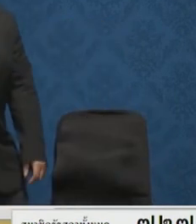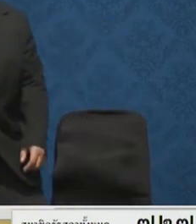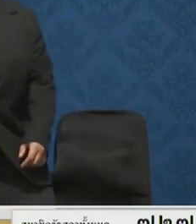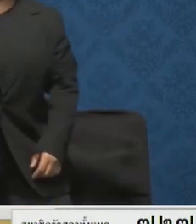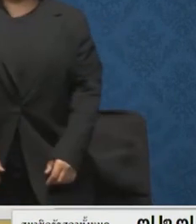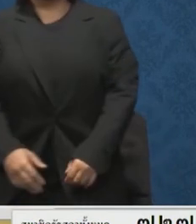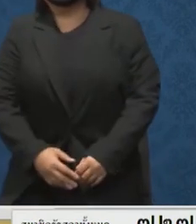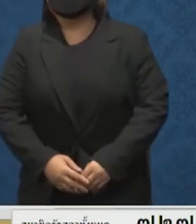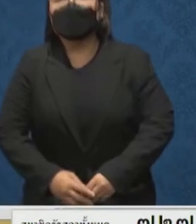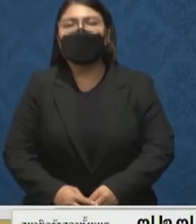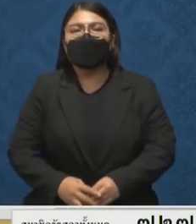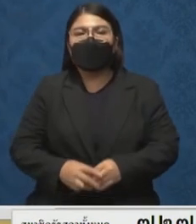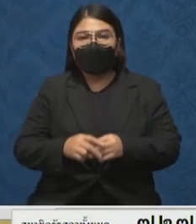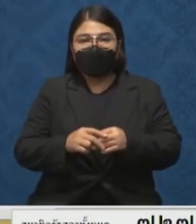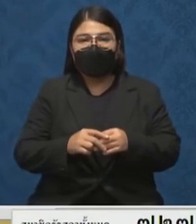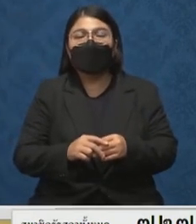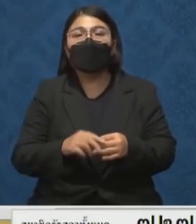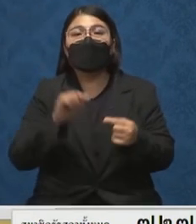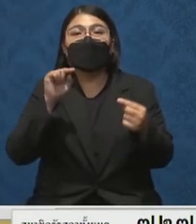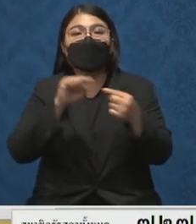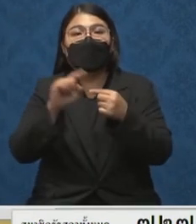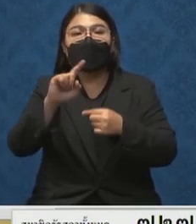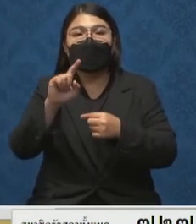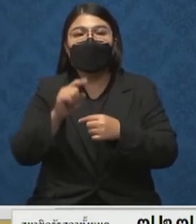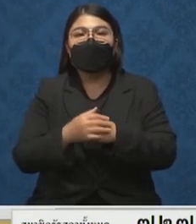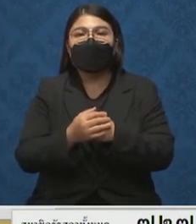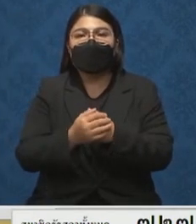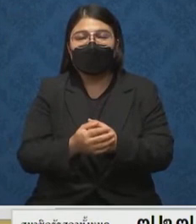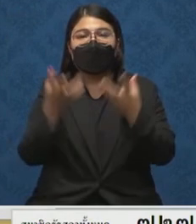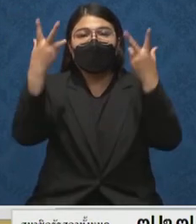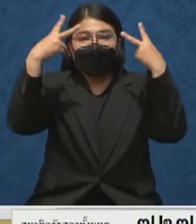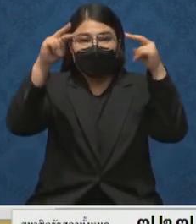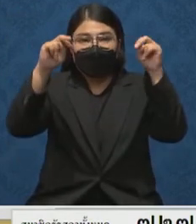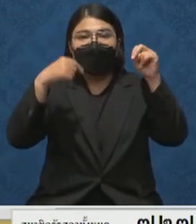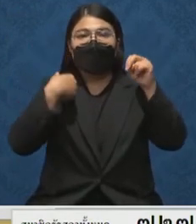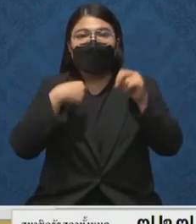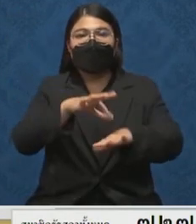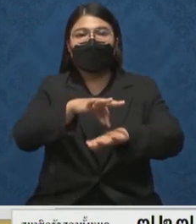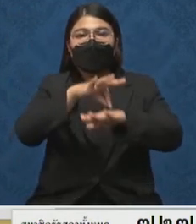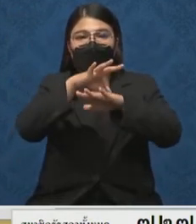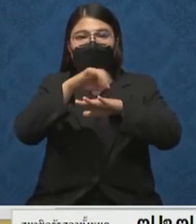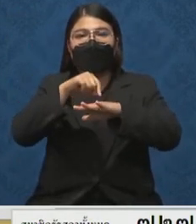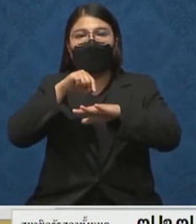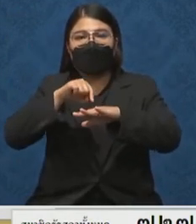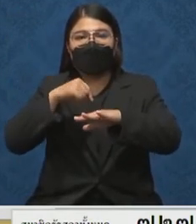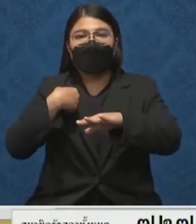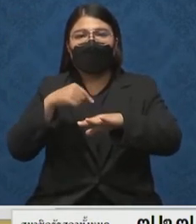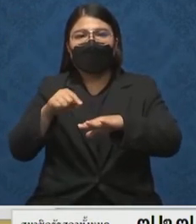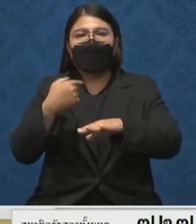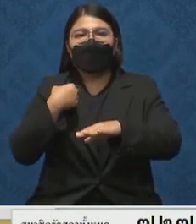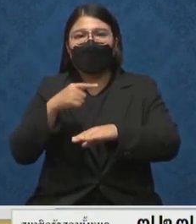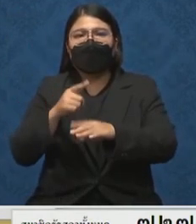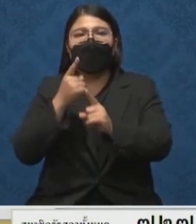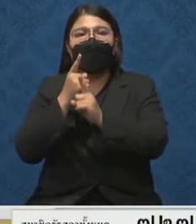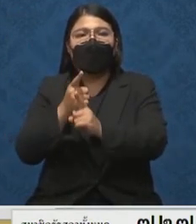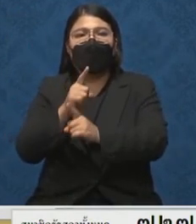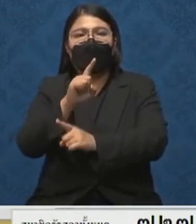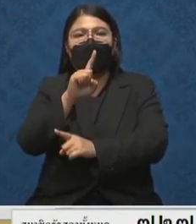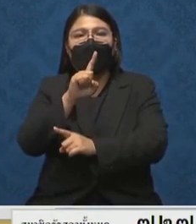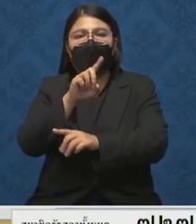ต้องแต่งตั้งจากบุคคลเท 159 ในบจ alumัฐ9", ค forçaดีต่ว